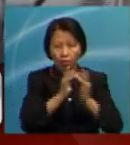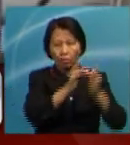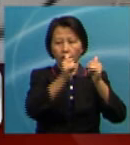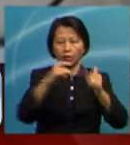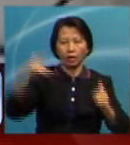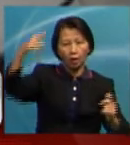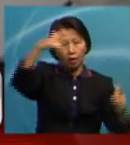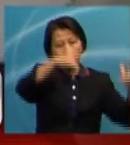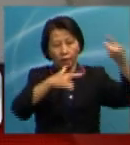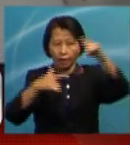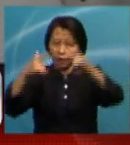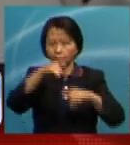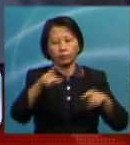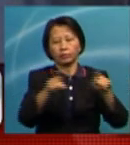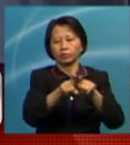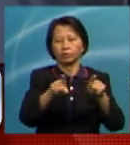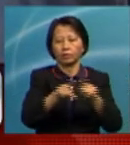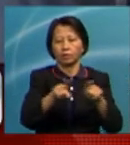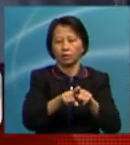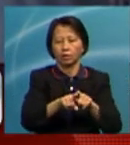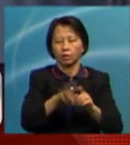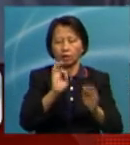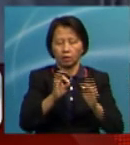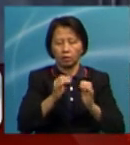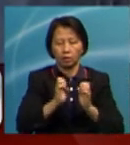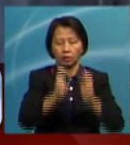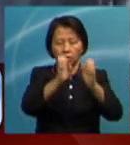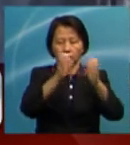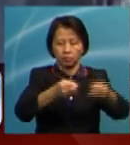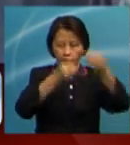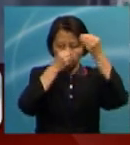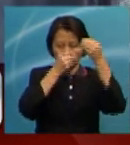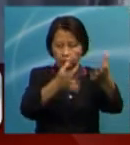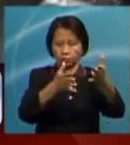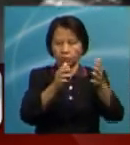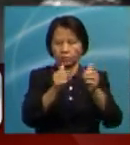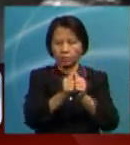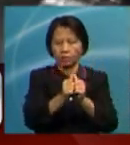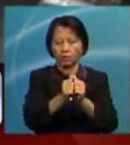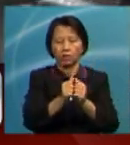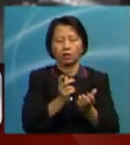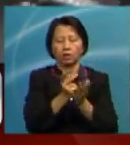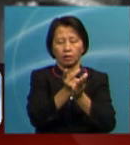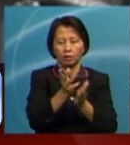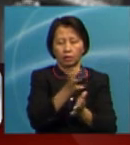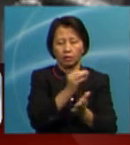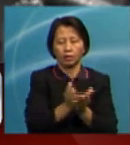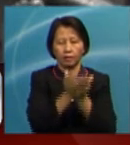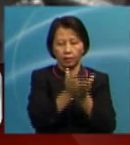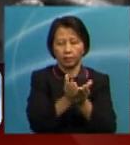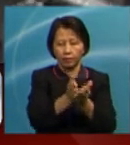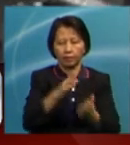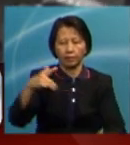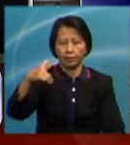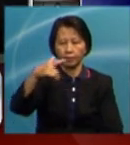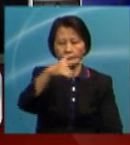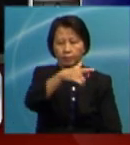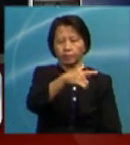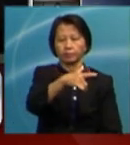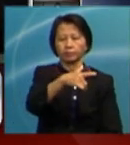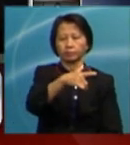out here so there is a third dimension Which is the altitude and they all have their own communication that